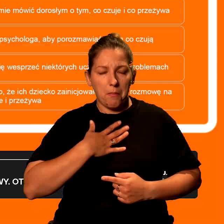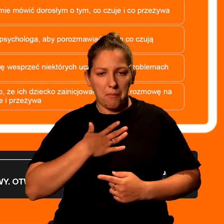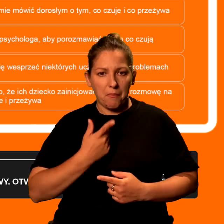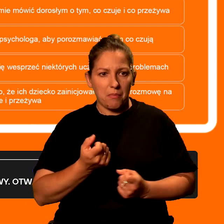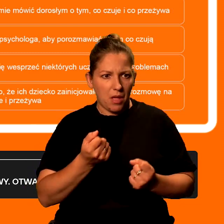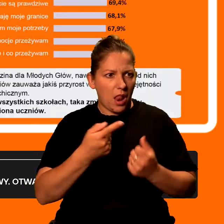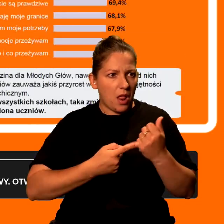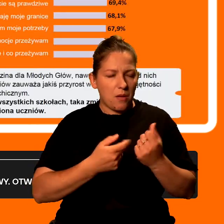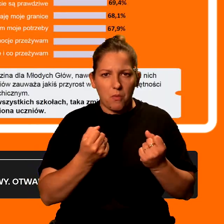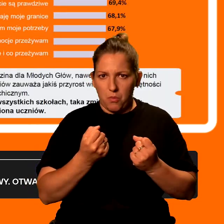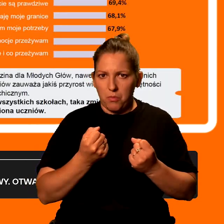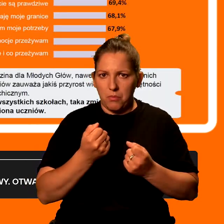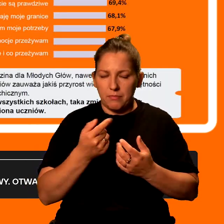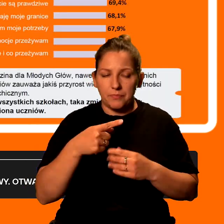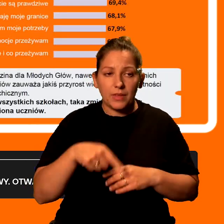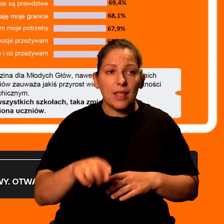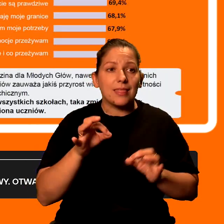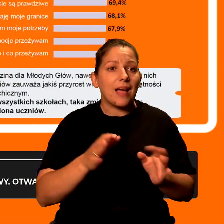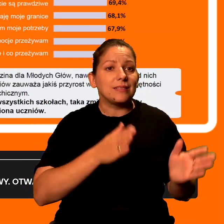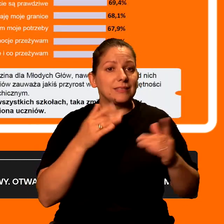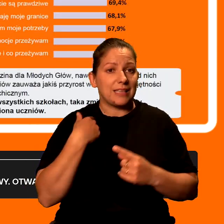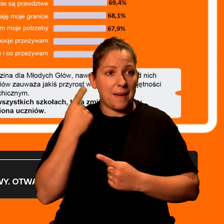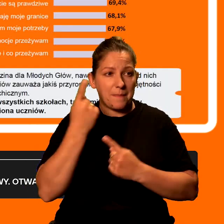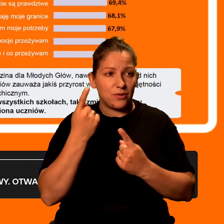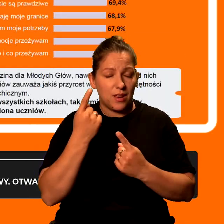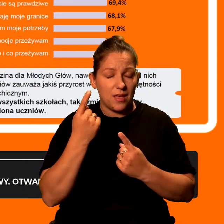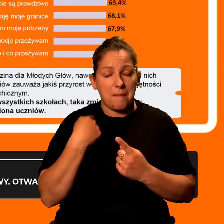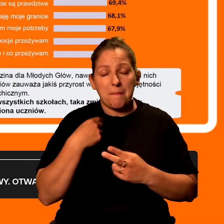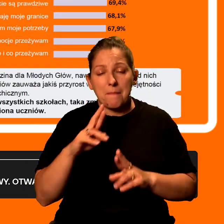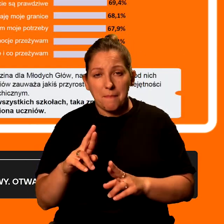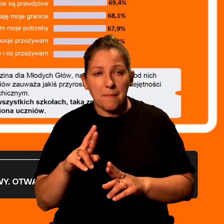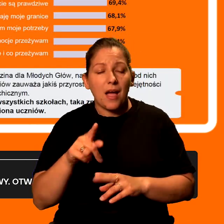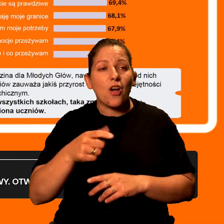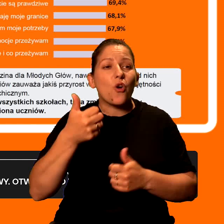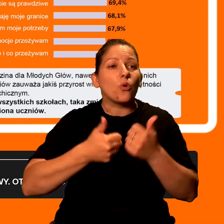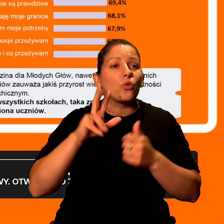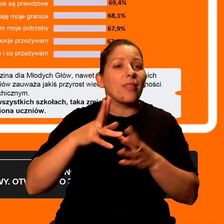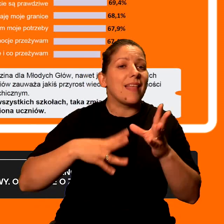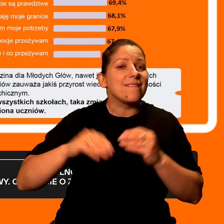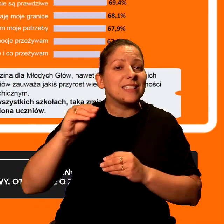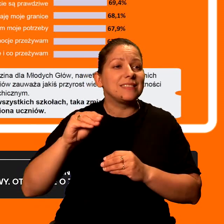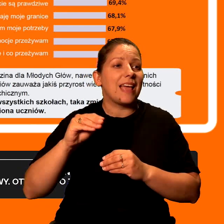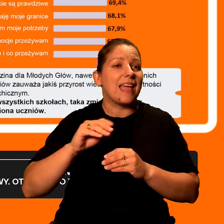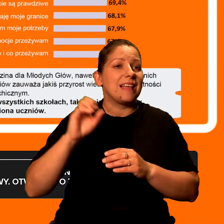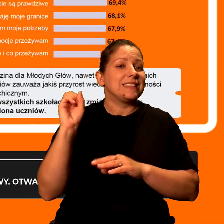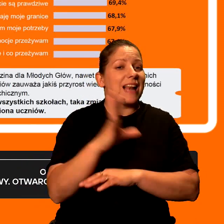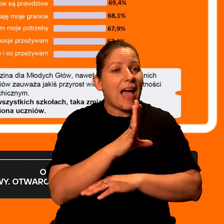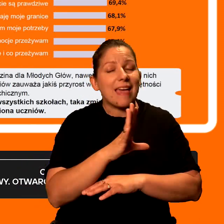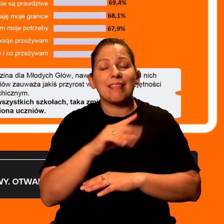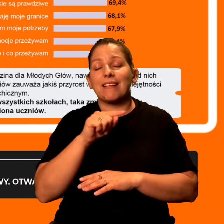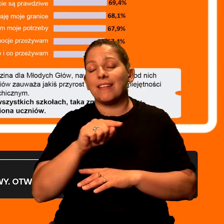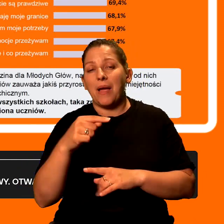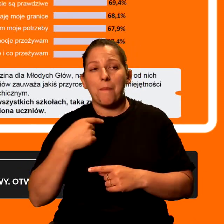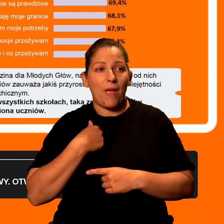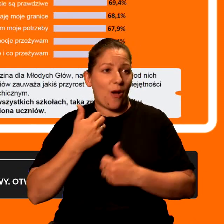wysokie liczby wszystko. No ale i teraz jest, ja myślę, że mam nadzieję, że jest konkurs na to, kto ma najwięcej na slajdach i najmniejsze literki, bo ja